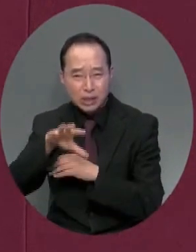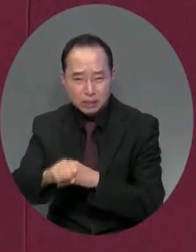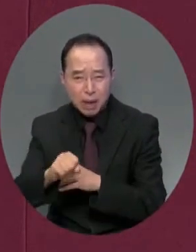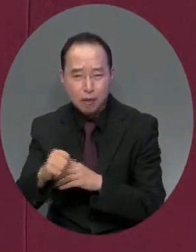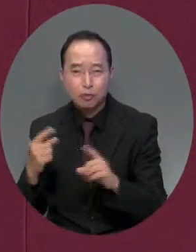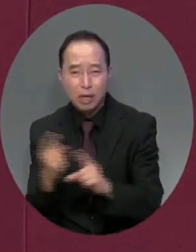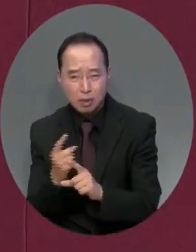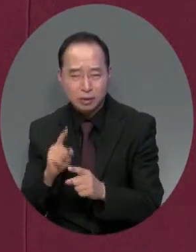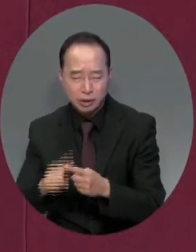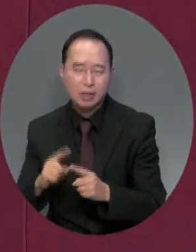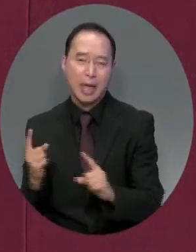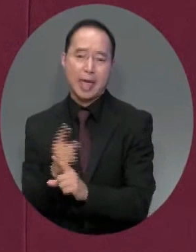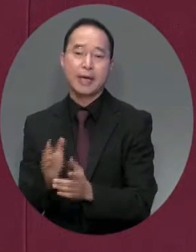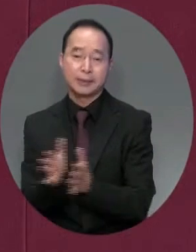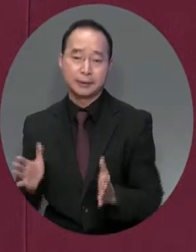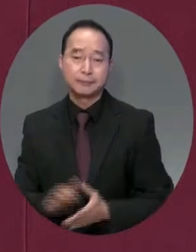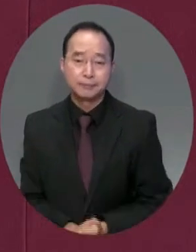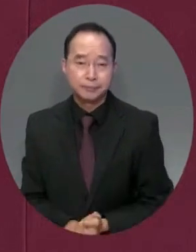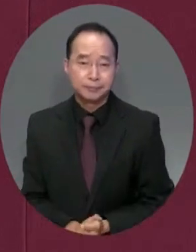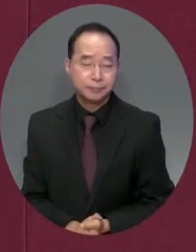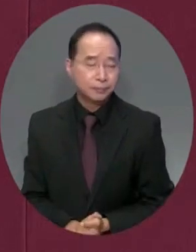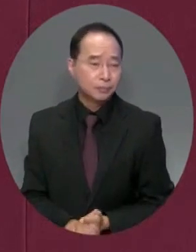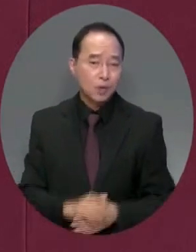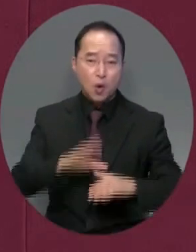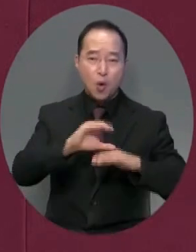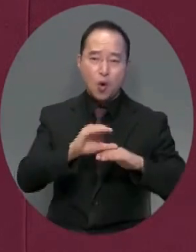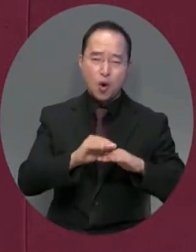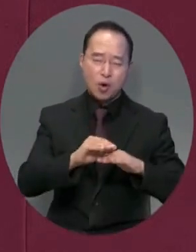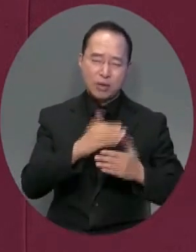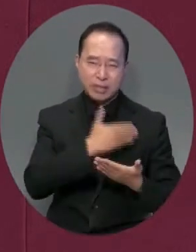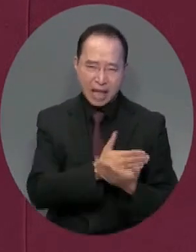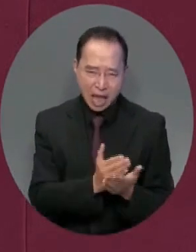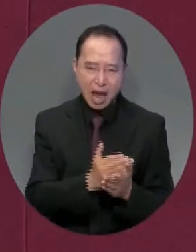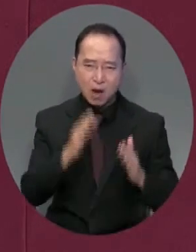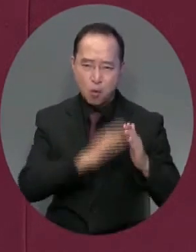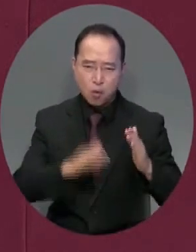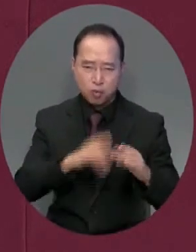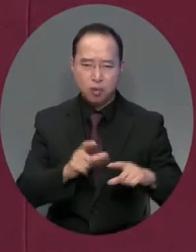언론의 다양성과 책임성, 공공성을 강화하겠습니다.